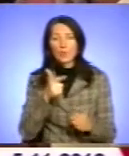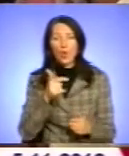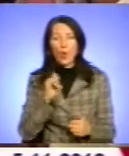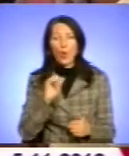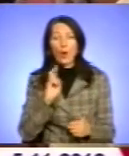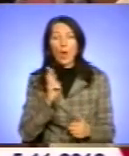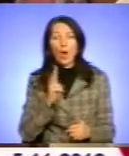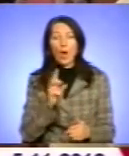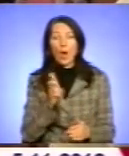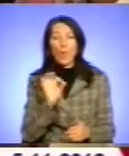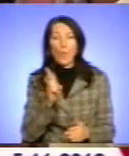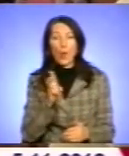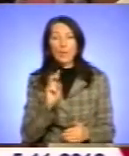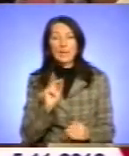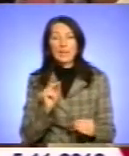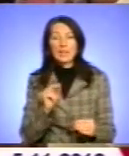Черепашки-ніндзі,